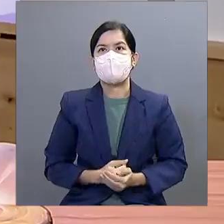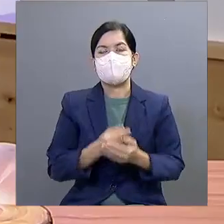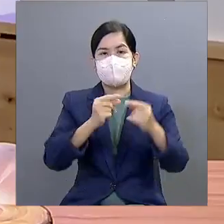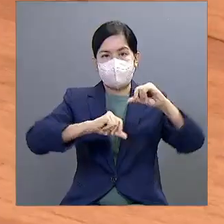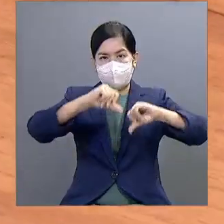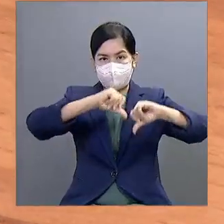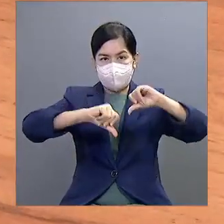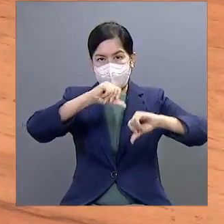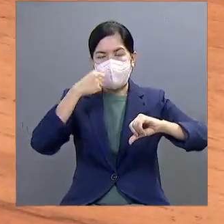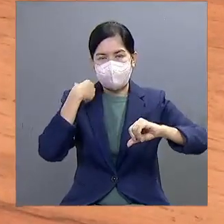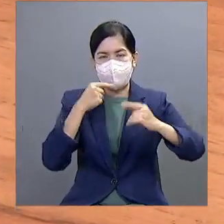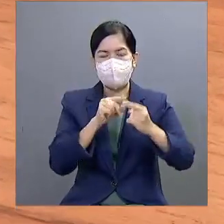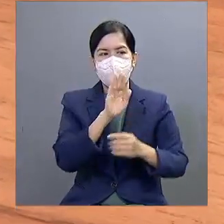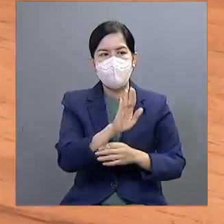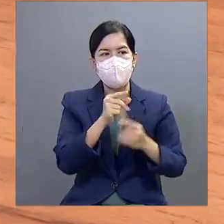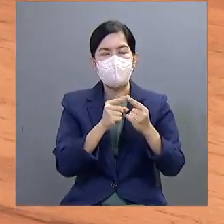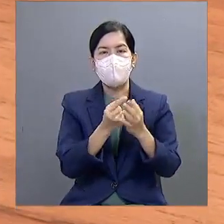ปากนะคะ